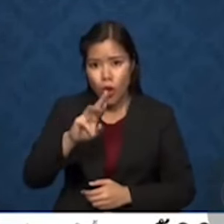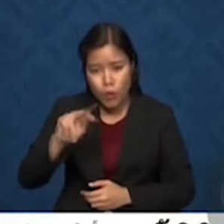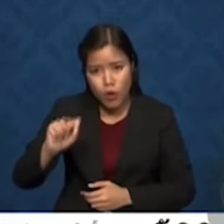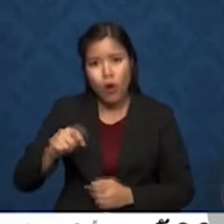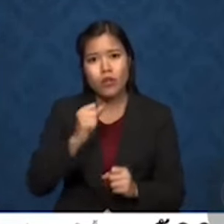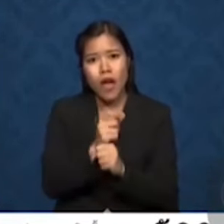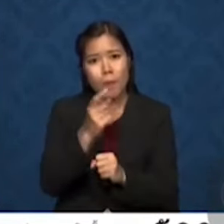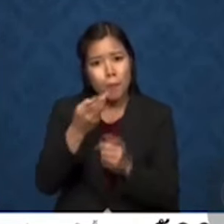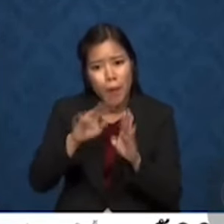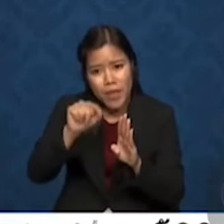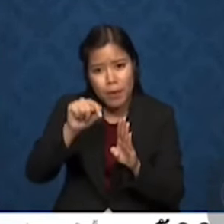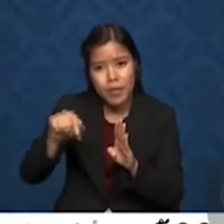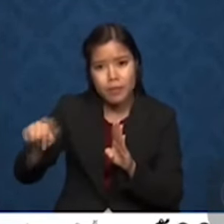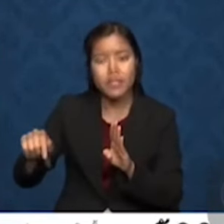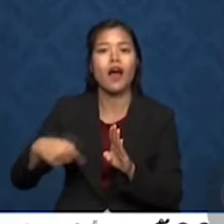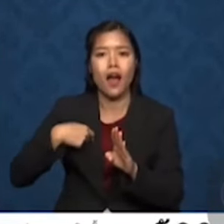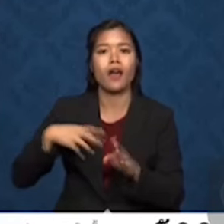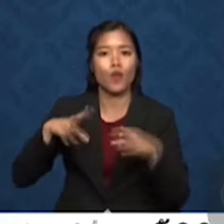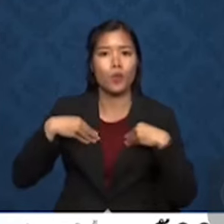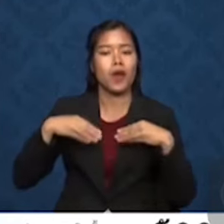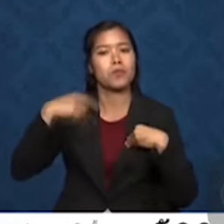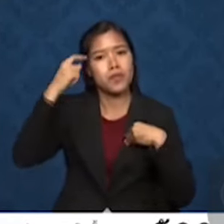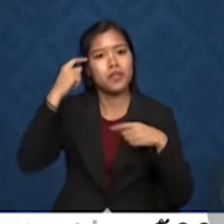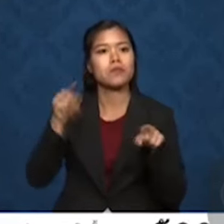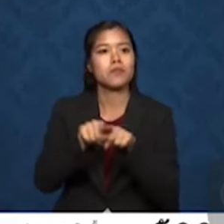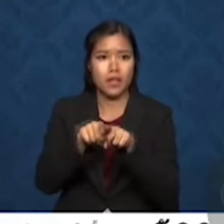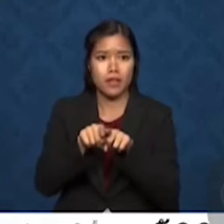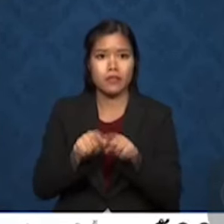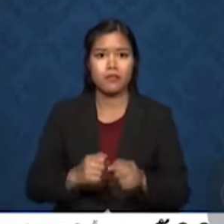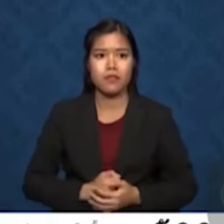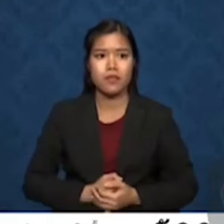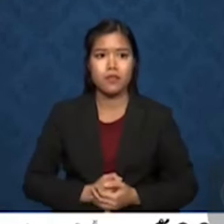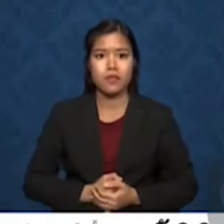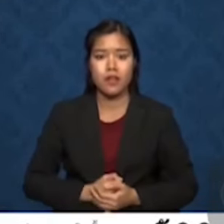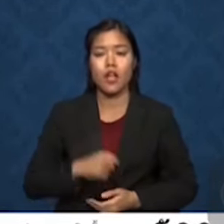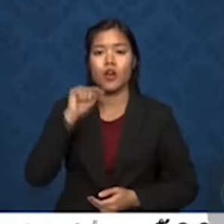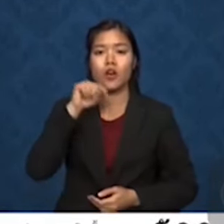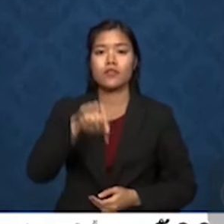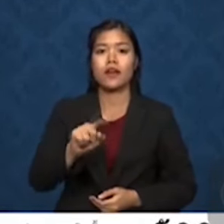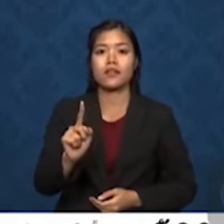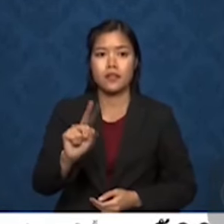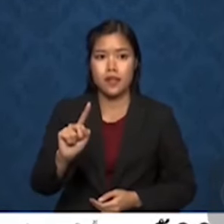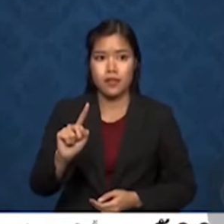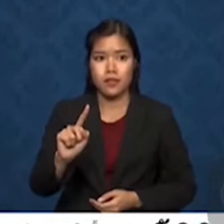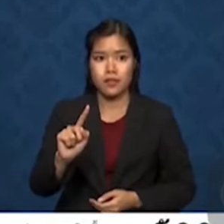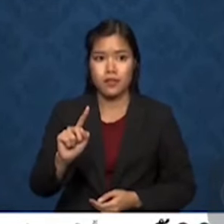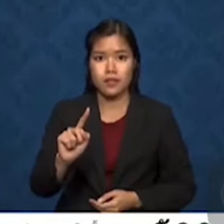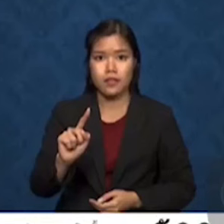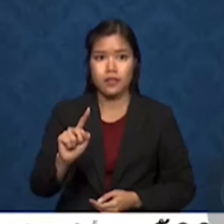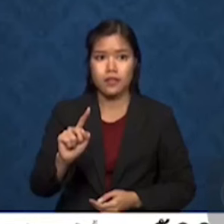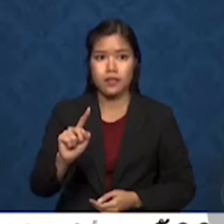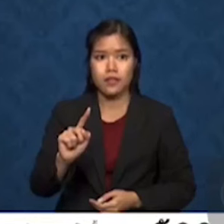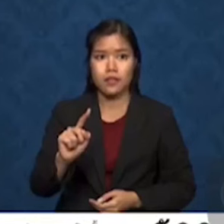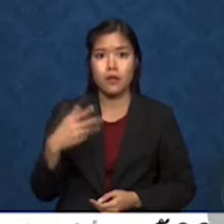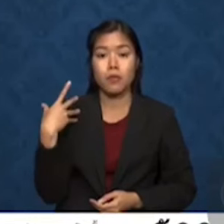แล้วผมเห็นดีเห็นงามนะครับกับท่านรังสิมันลมแล้วก็สั่งวันนั้นเลยว่าด่านเมื่อวานผมพูดผิดไม่ได้